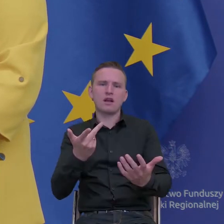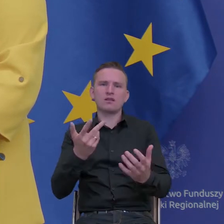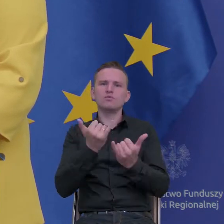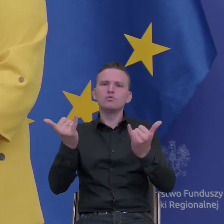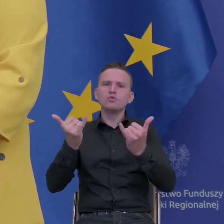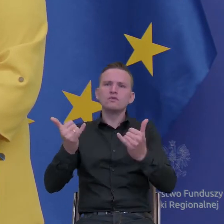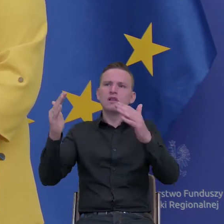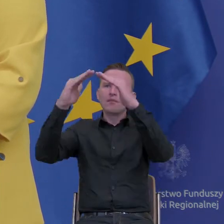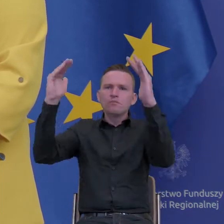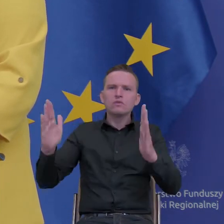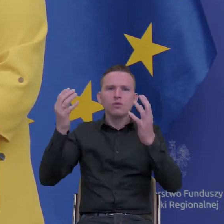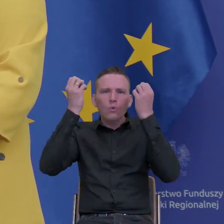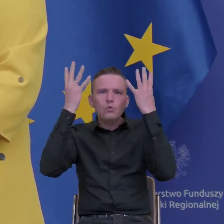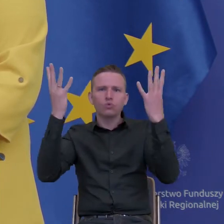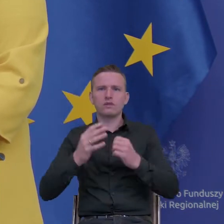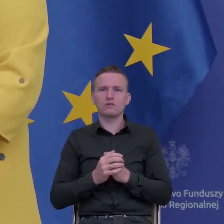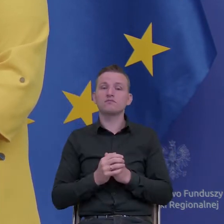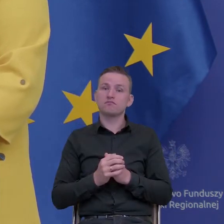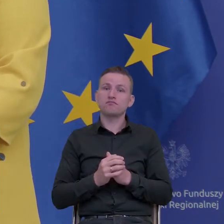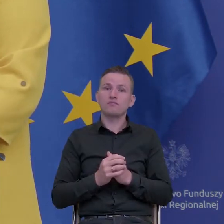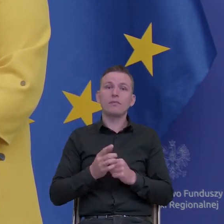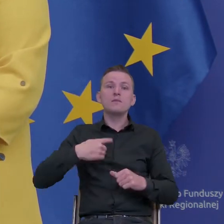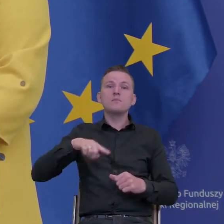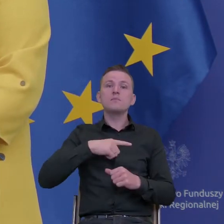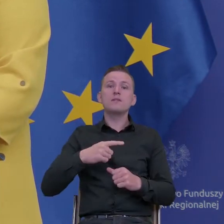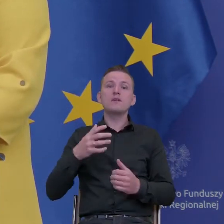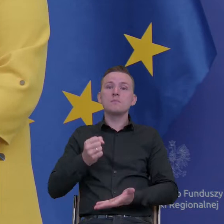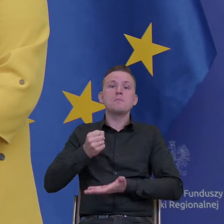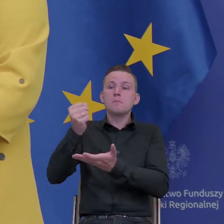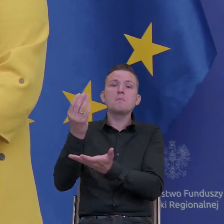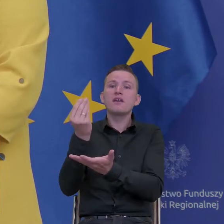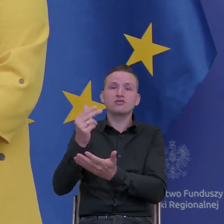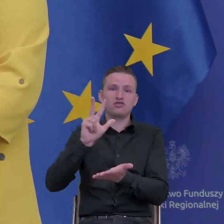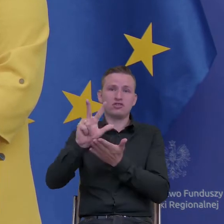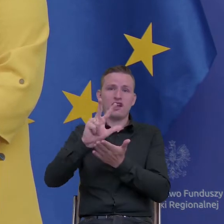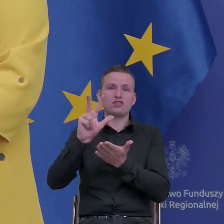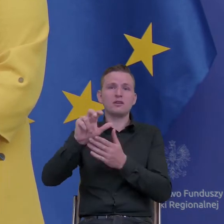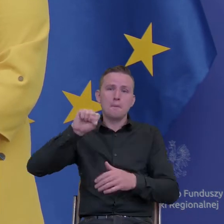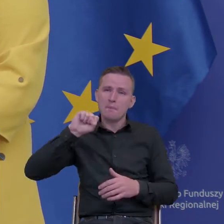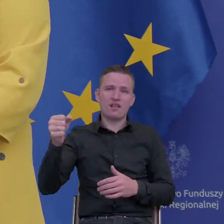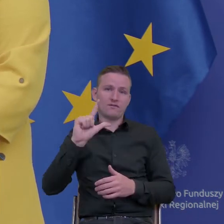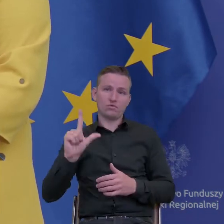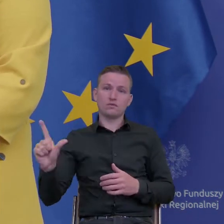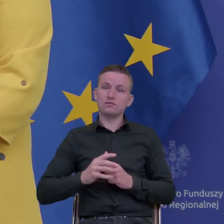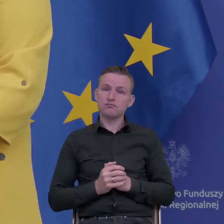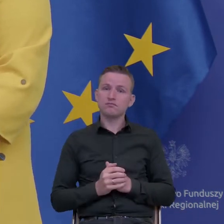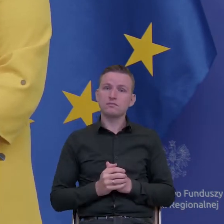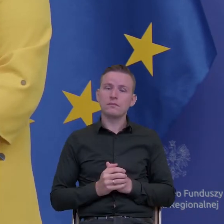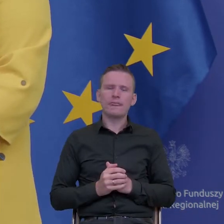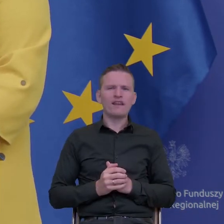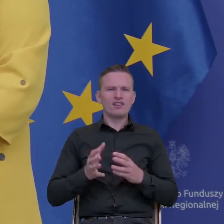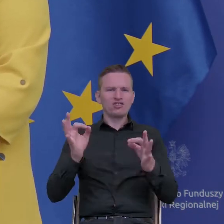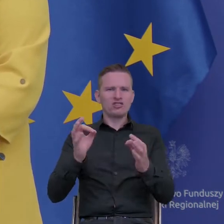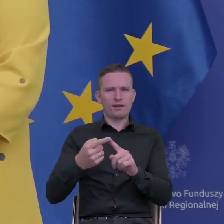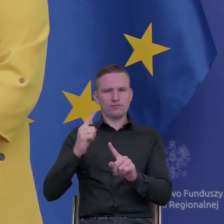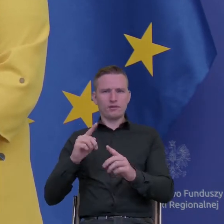i uzmysłowić, ile to jest 13 miliardów złotych, ile to kilogramów krówek na przykład. Szanowni państwo,